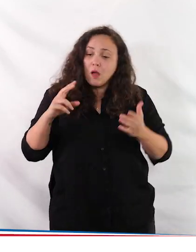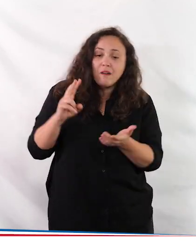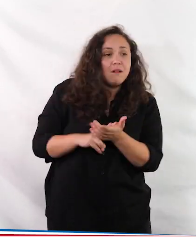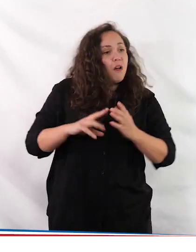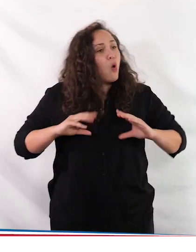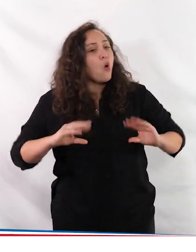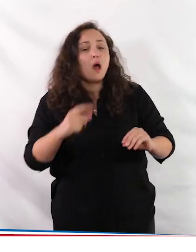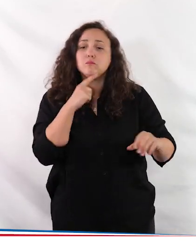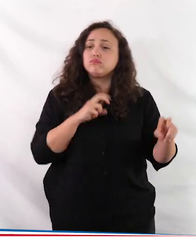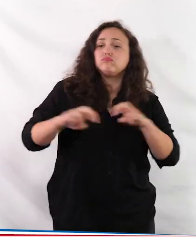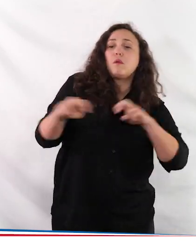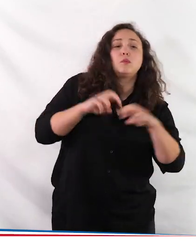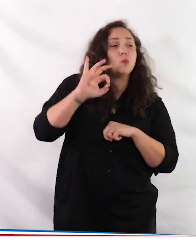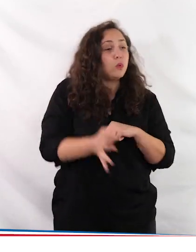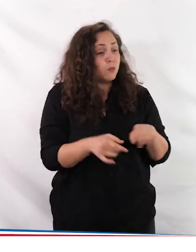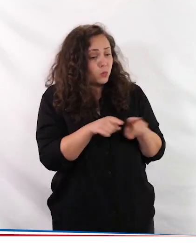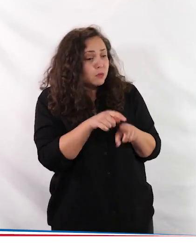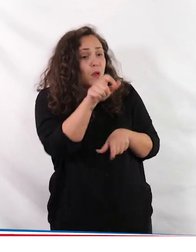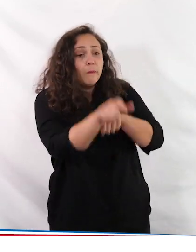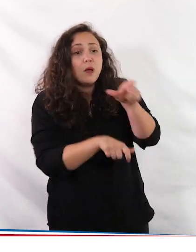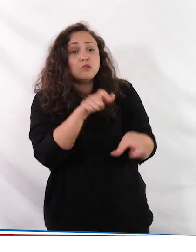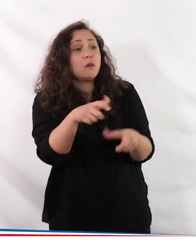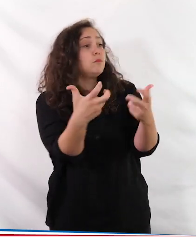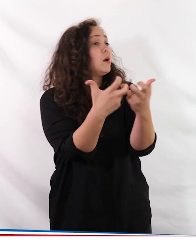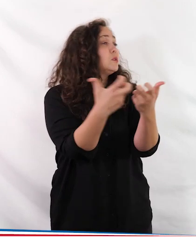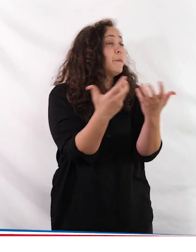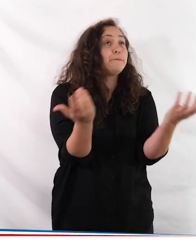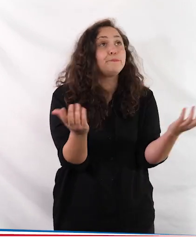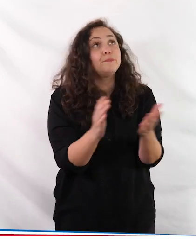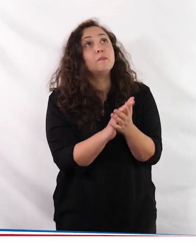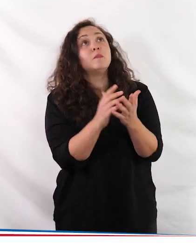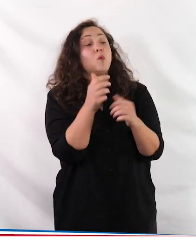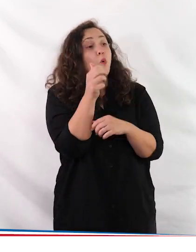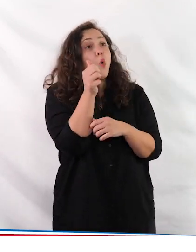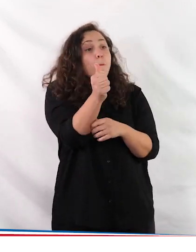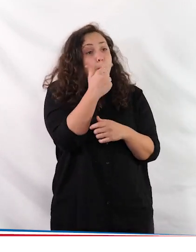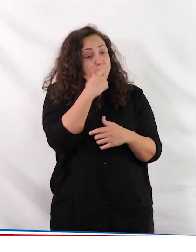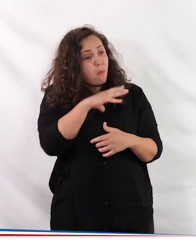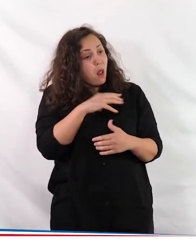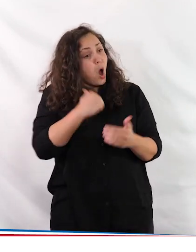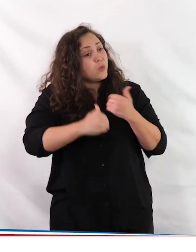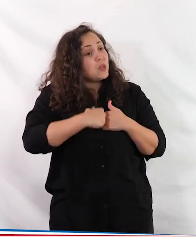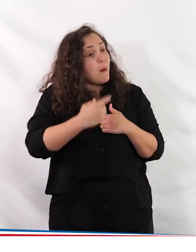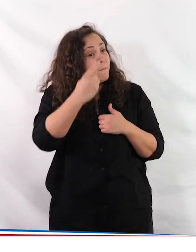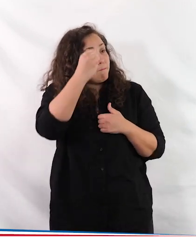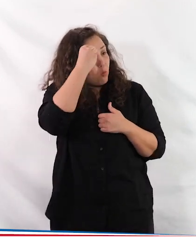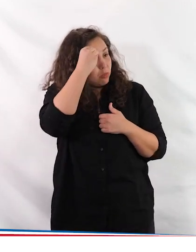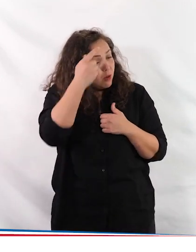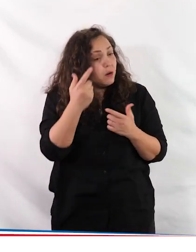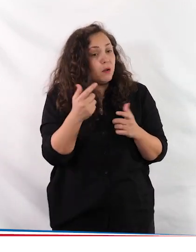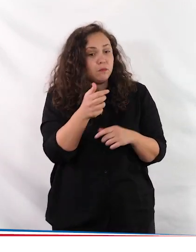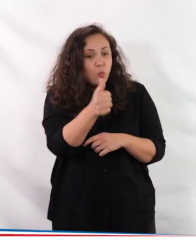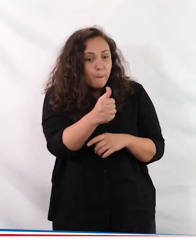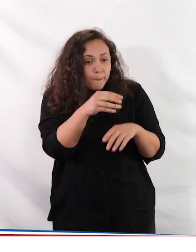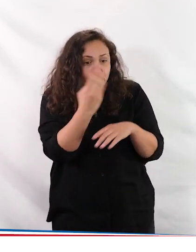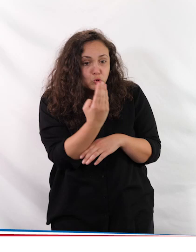déplacer, etc., mais aussi l'accessibilité pour les personnes, par exemple, qui ont un handicap mental, qui ont besoin